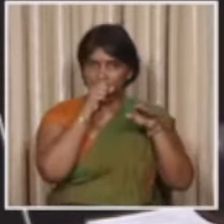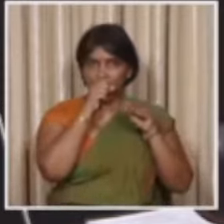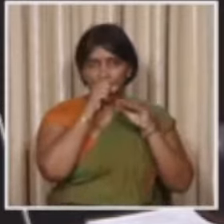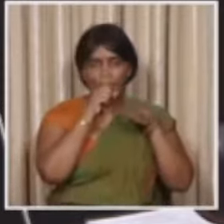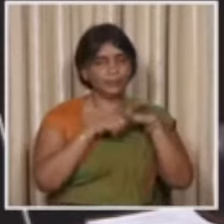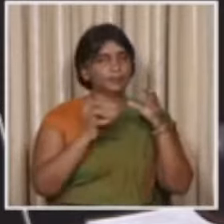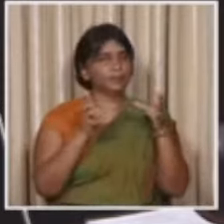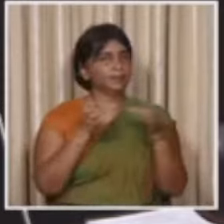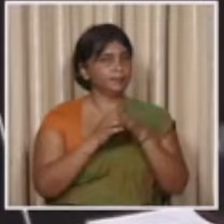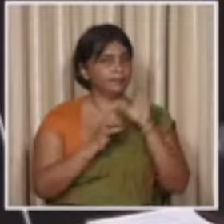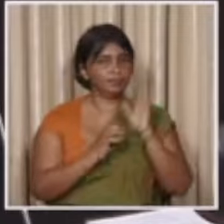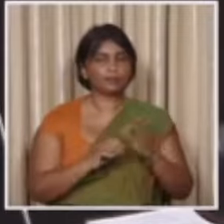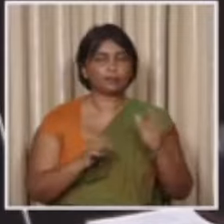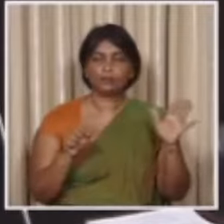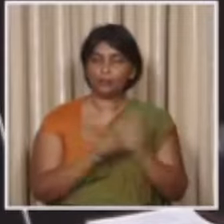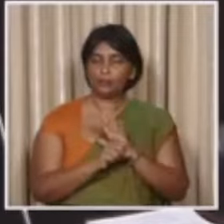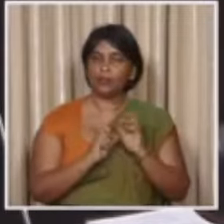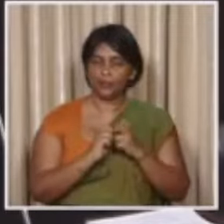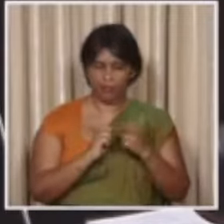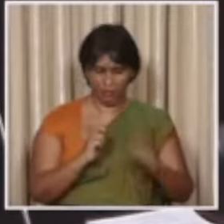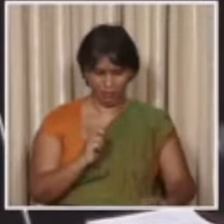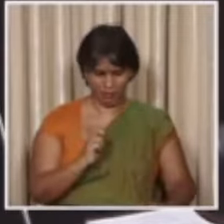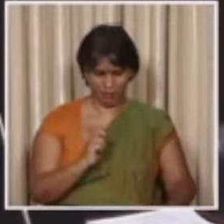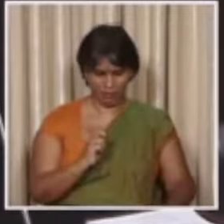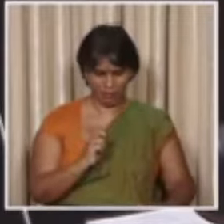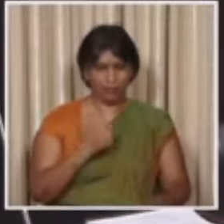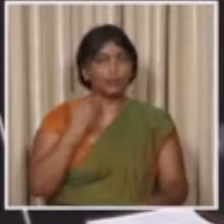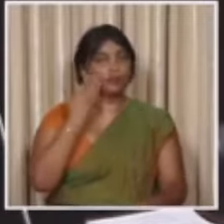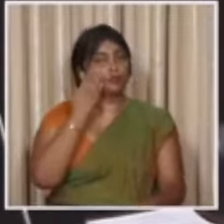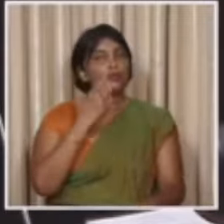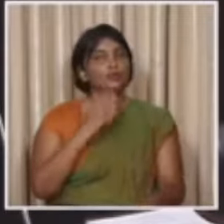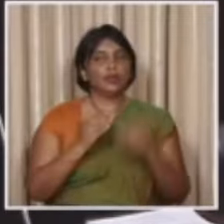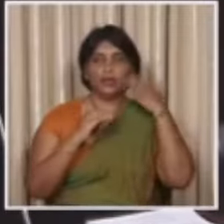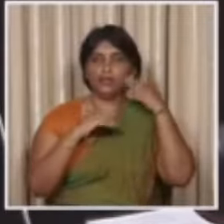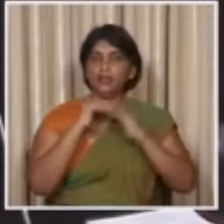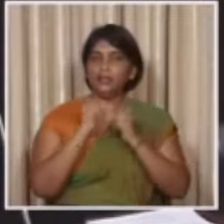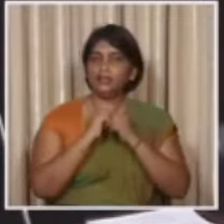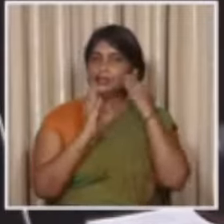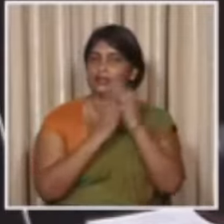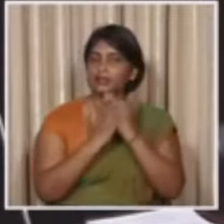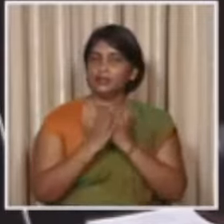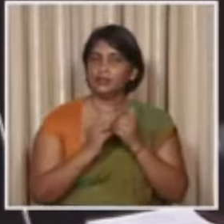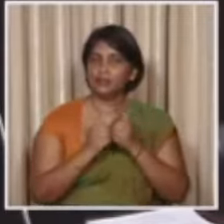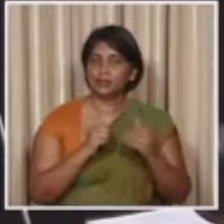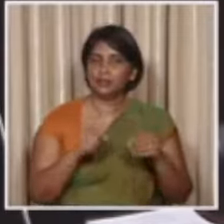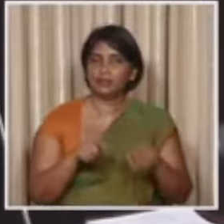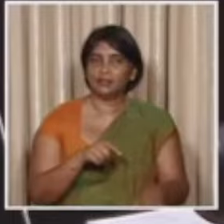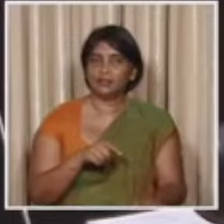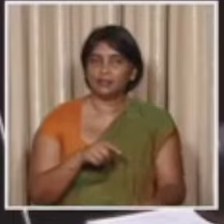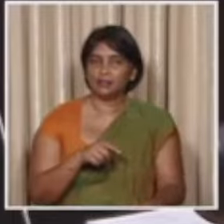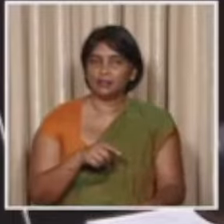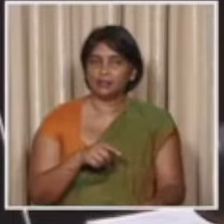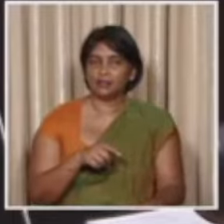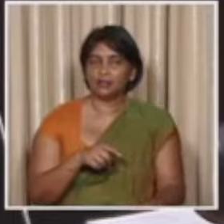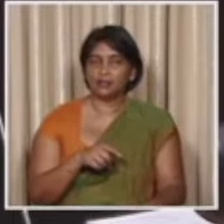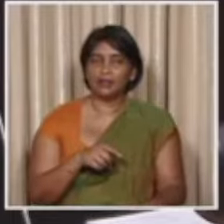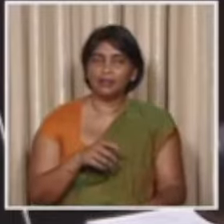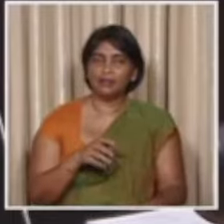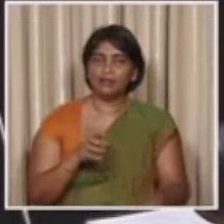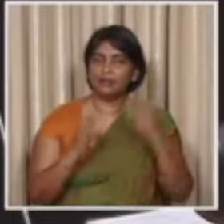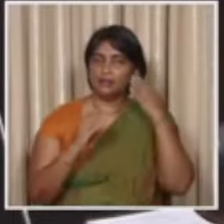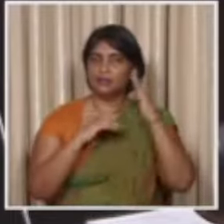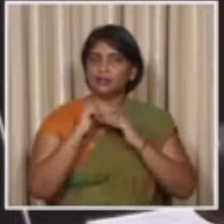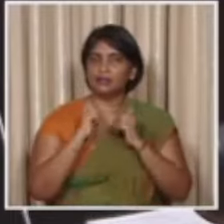අතර පූර්ව ගැටුම් යුගයක් අපි දැක්කා. 2010-12-13 ආකාරයට වර්ධනය වෙනවා. ඒ වගේම